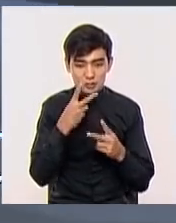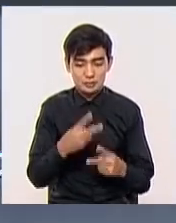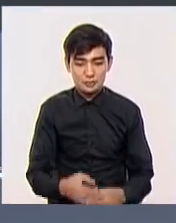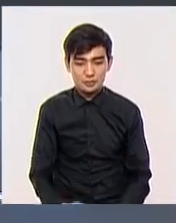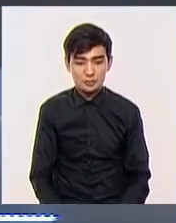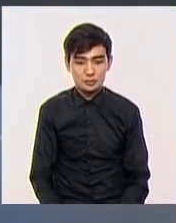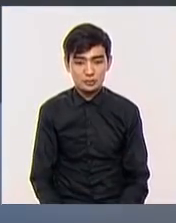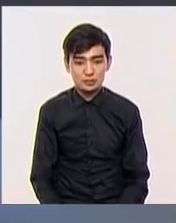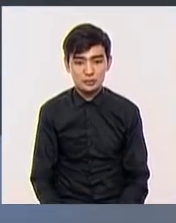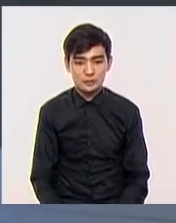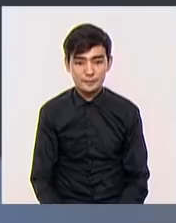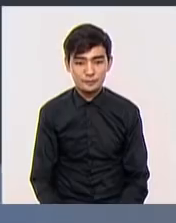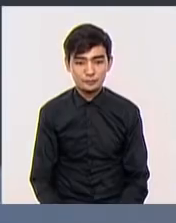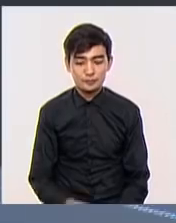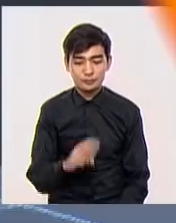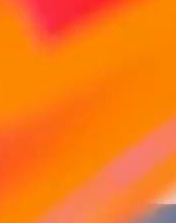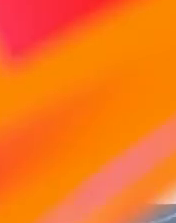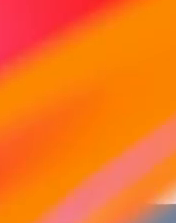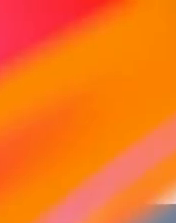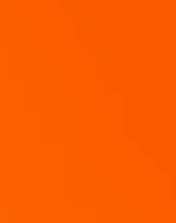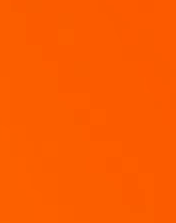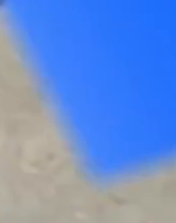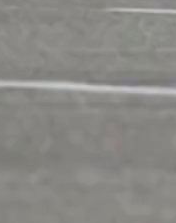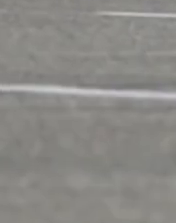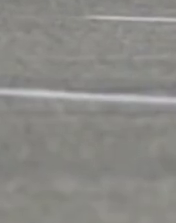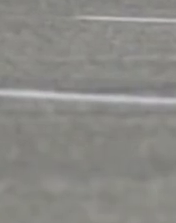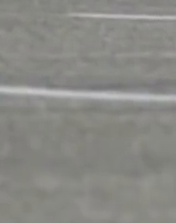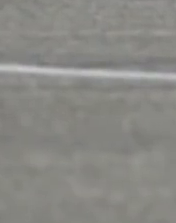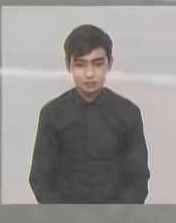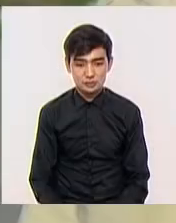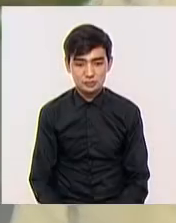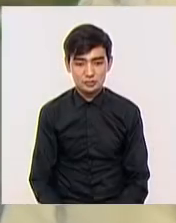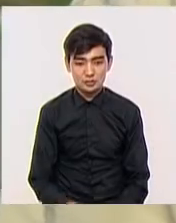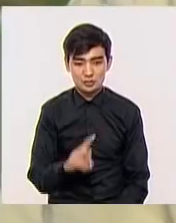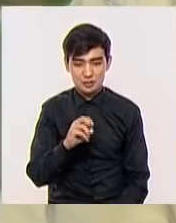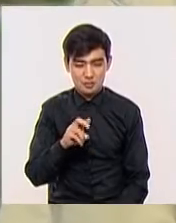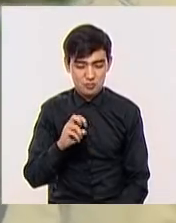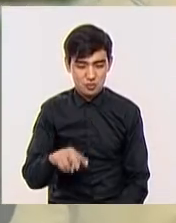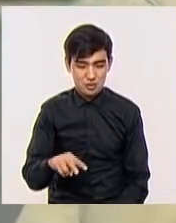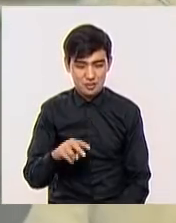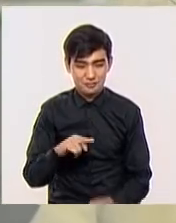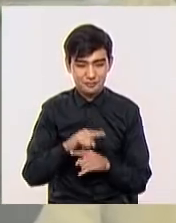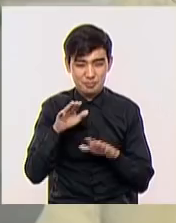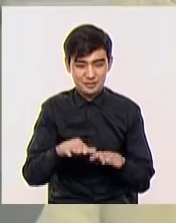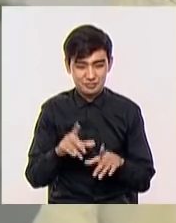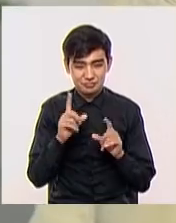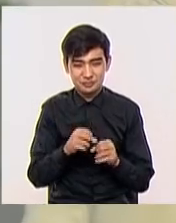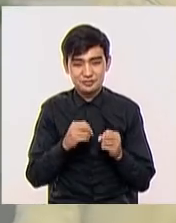көретіндеріңіз. Кабул әуежайынан ұшқан ұшақ қазақ жеріне қалай жетті? В аэропорту Кабула очень